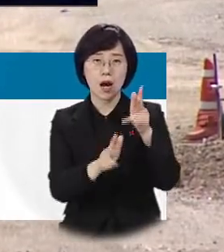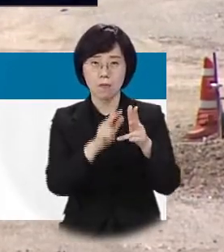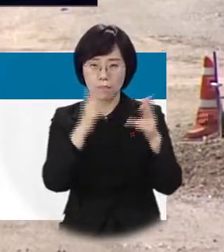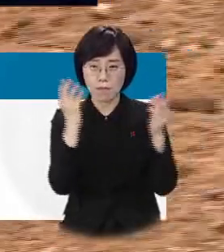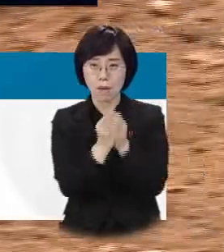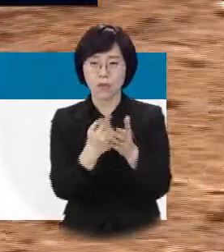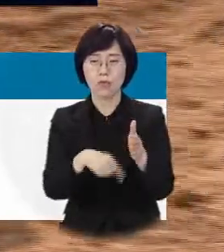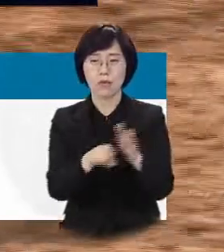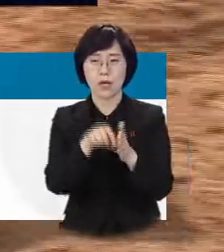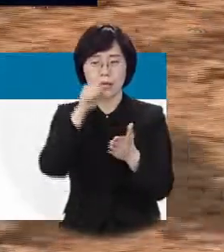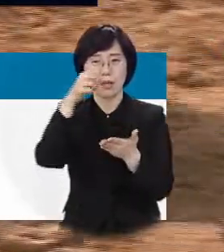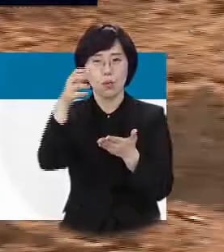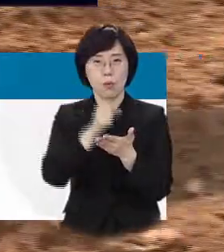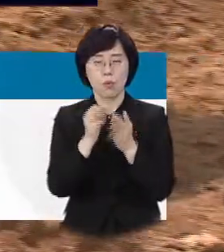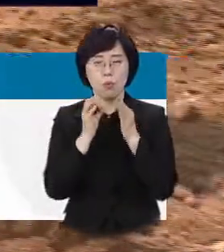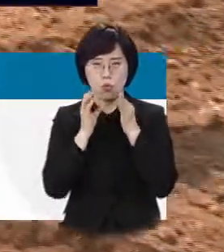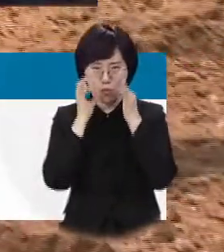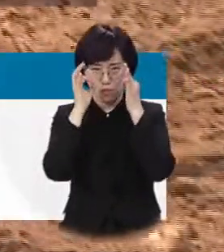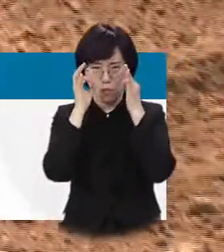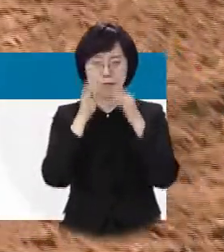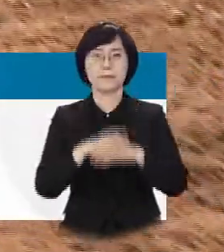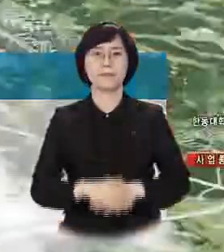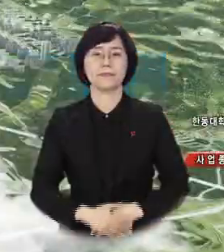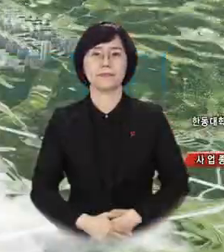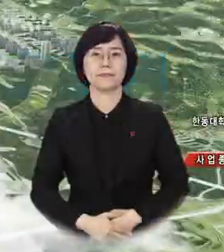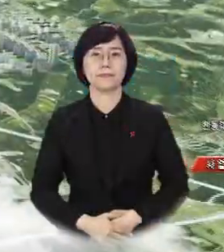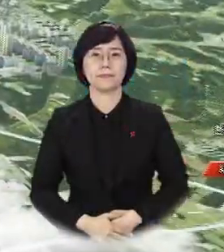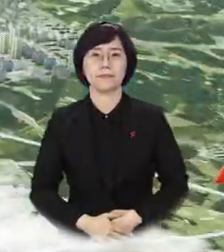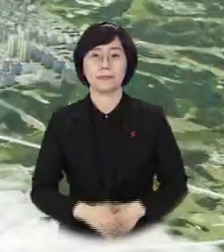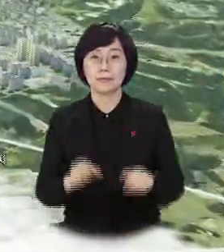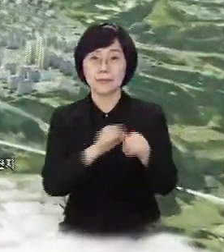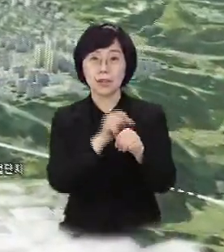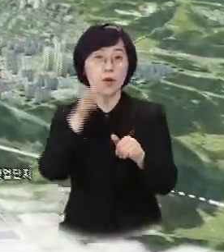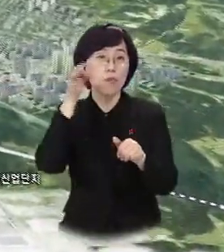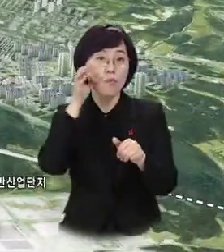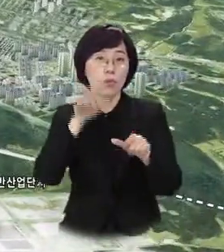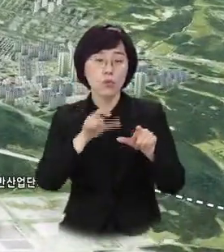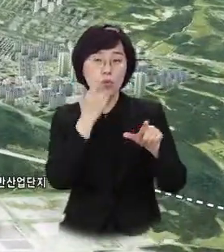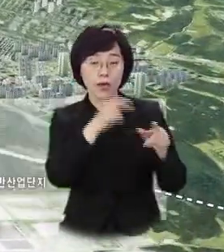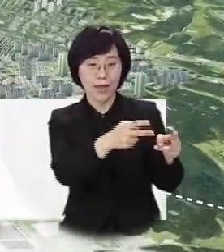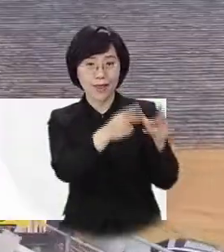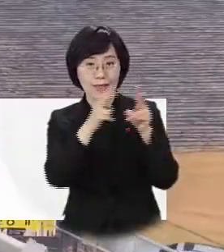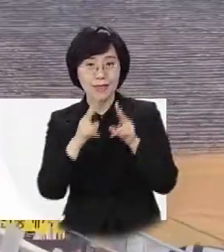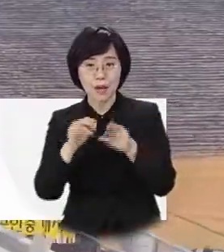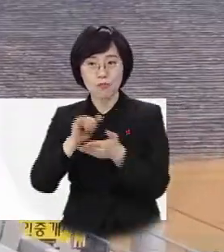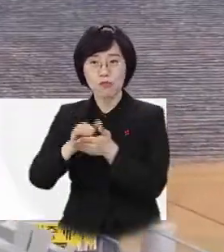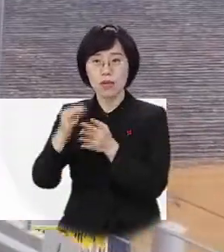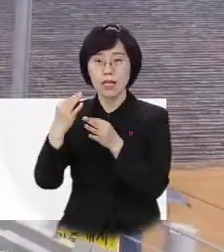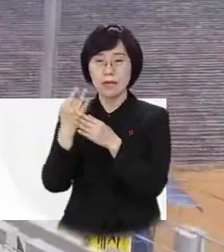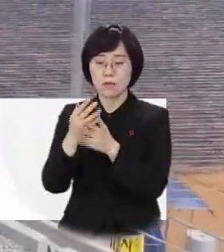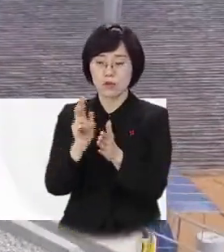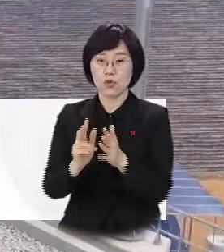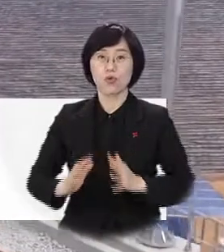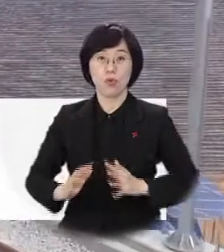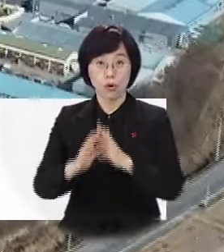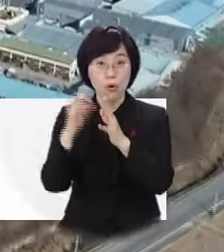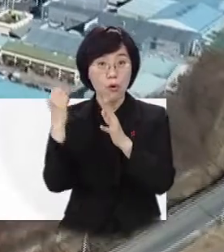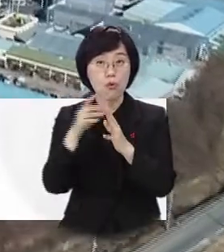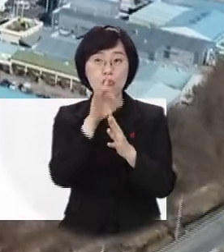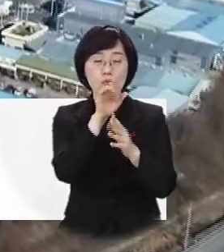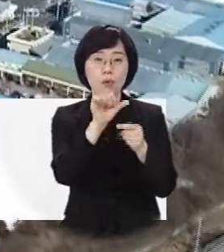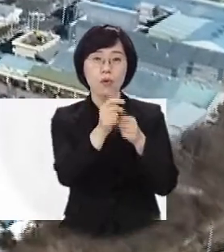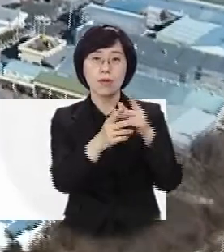위해서 예산 확보에도 최선을 다하고 있습니다. 특히 포항 동해안 대교와 문경 김천 간 철도 건설,